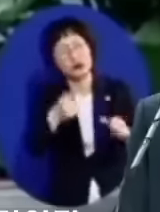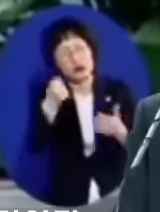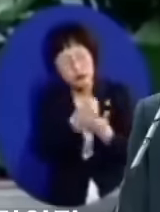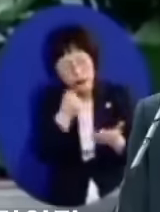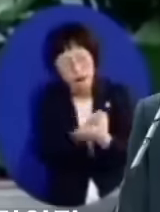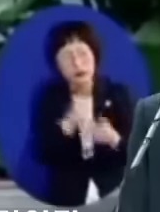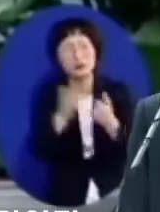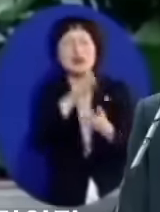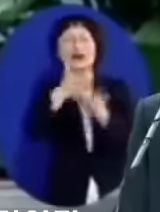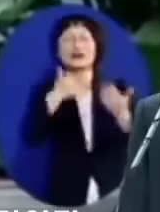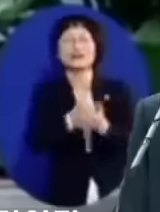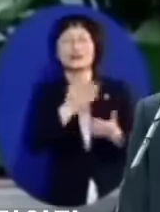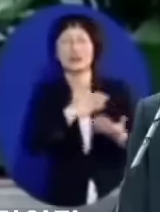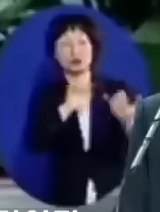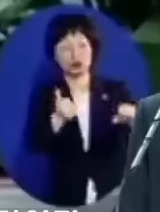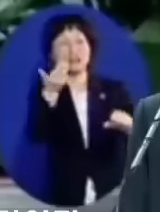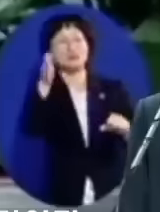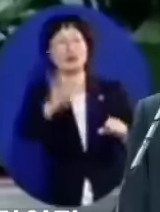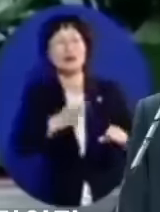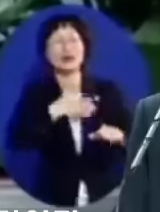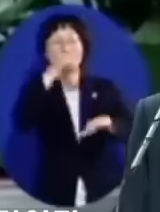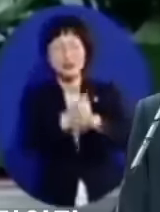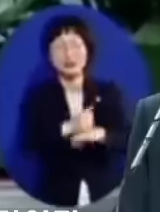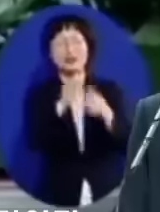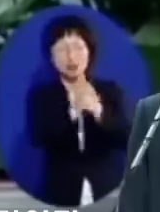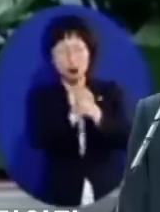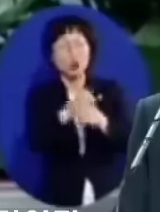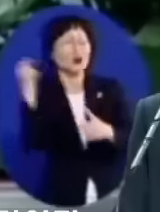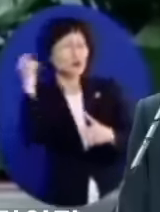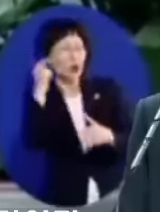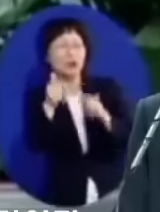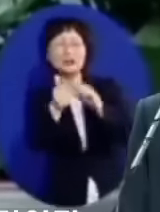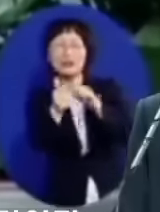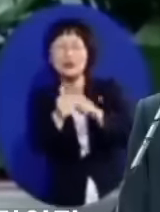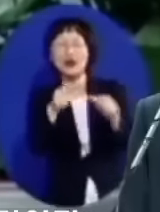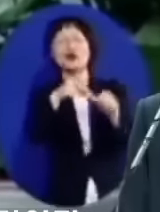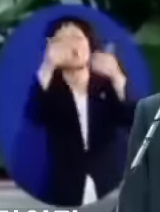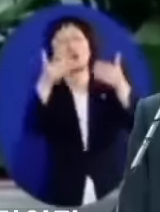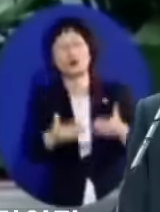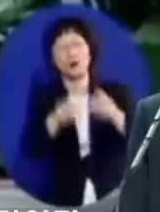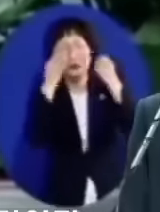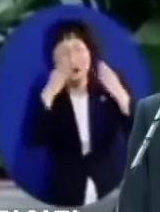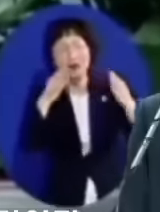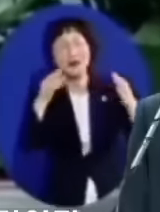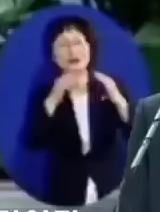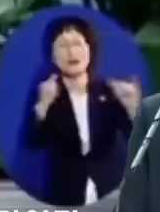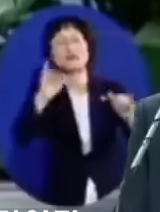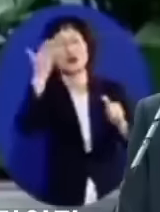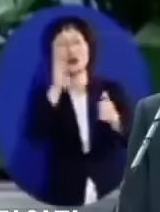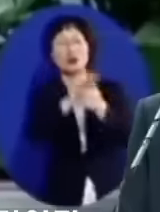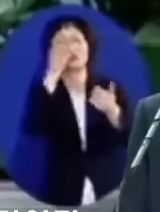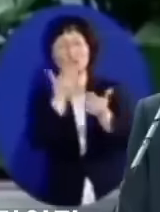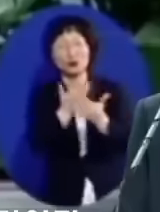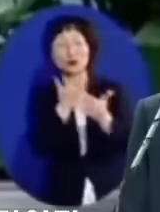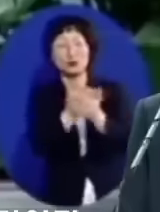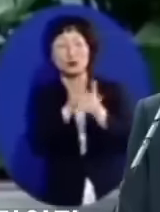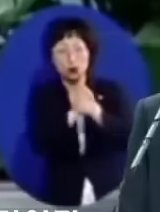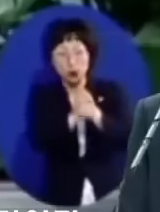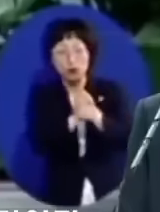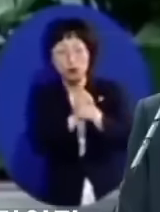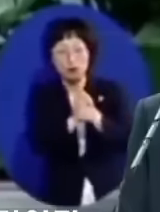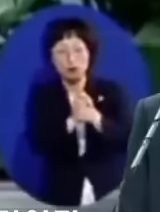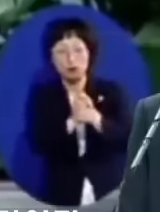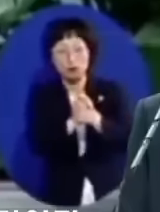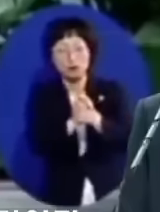하나님, 나는 죽지만은 내 마지막 기도를 들어서 이 사람이 구원받아 새 사람이 되도록 해 주시옵소서. 그러니 뭐